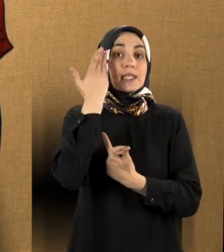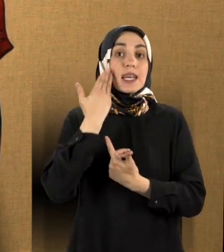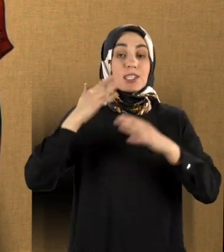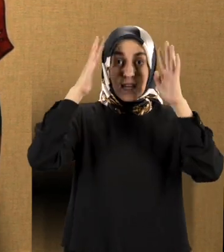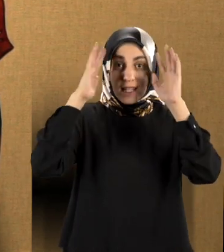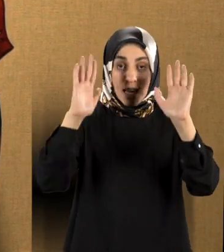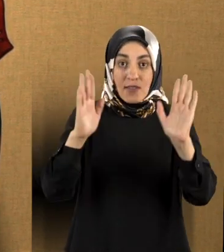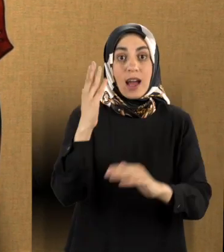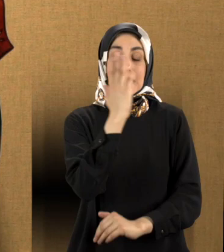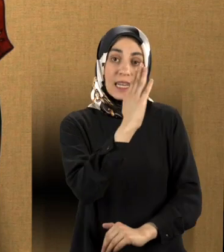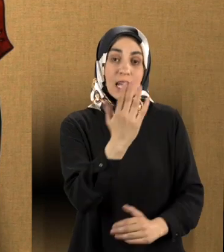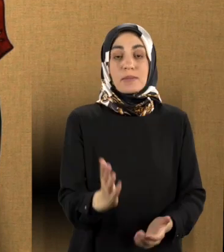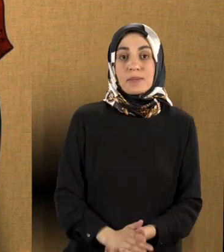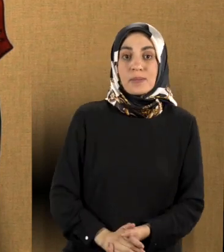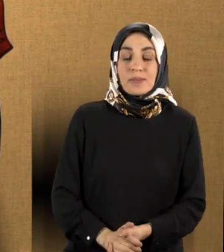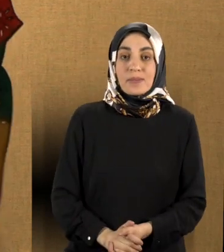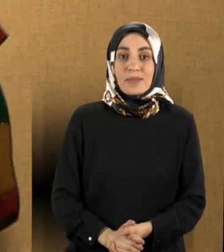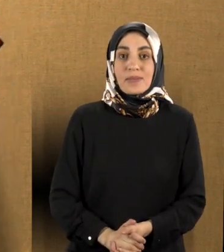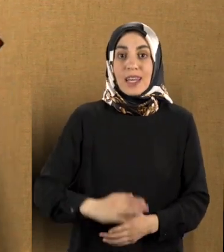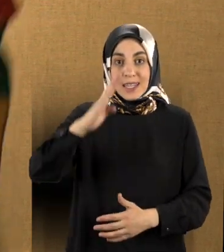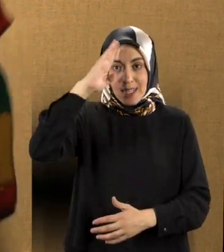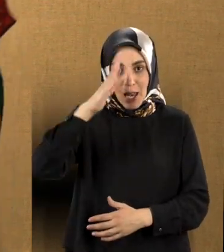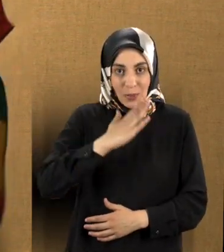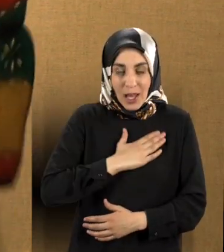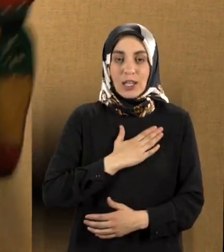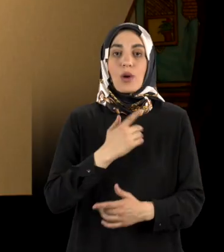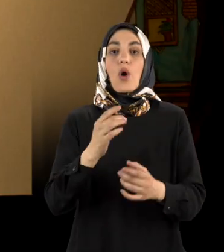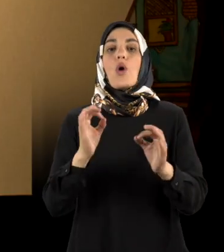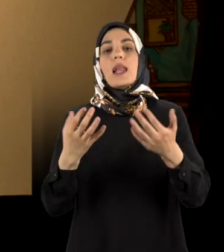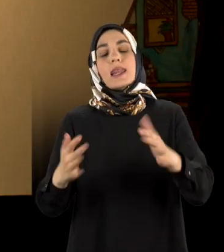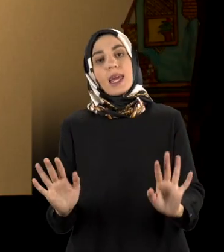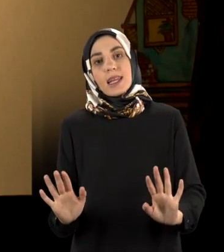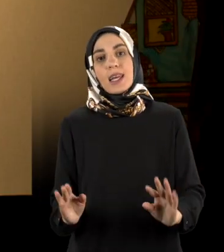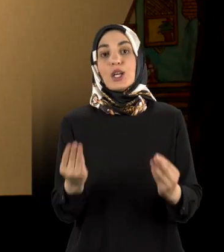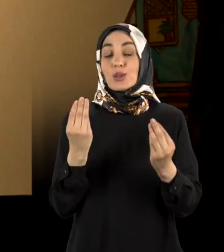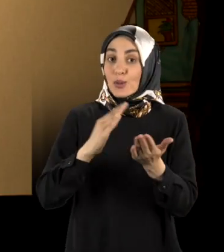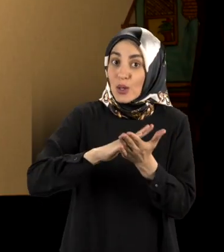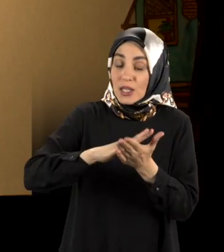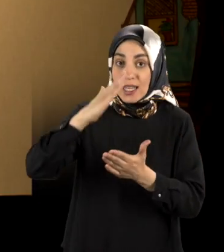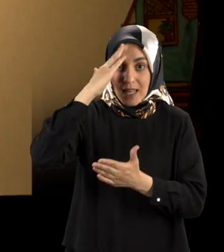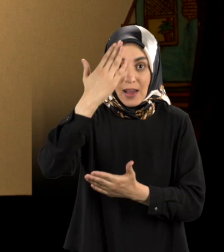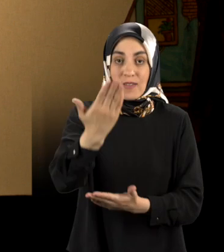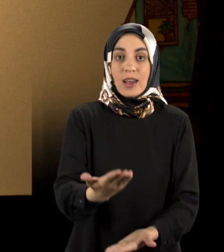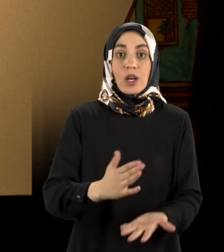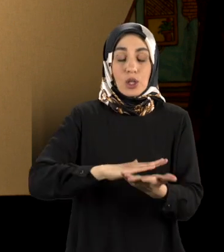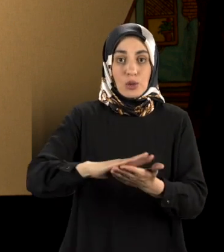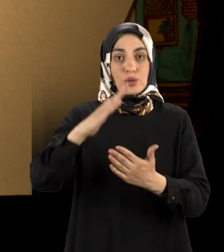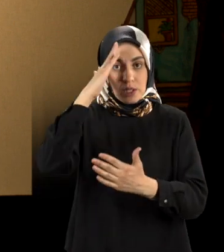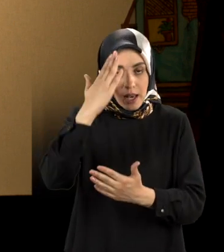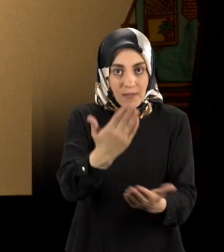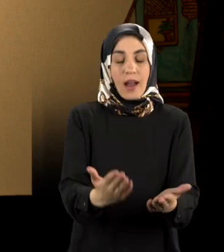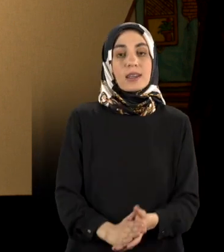Hadi artık seyircilere selam verdi gidelim Selamünaleyküm böyle değil efendim düzgün Selamlar